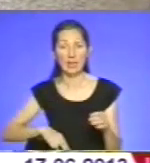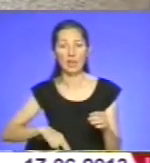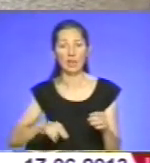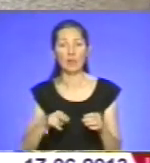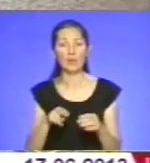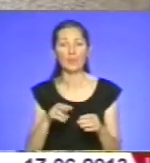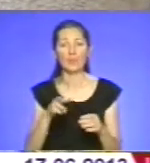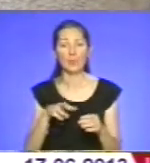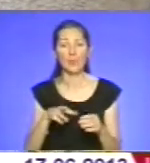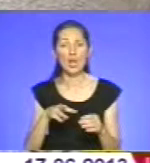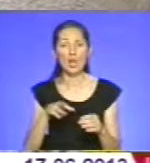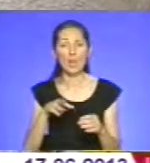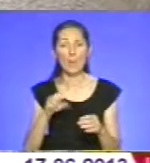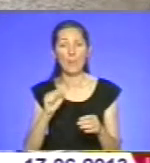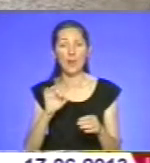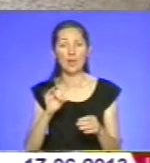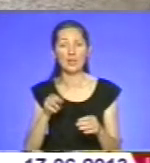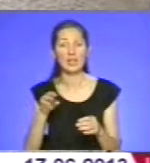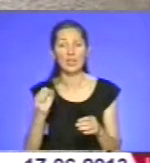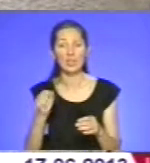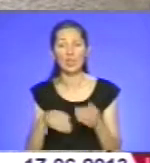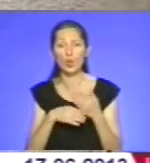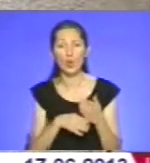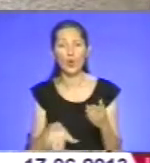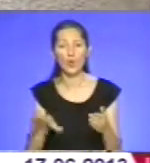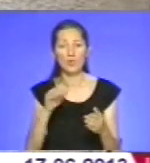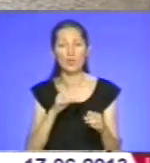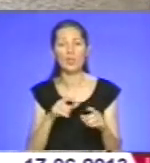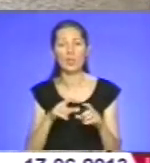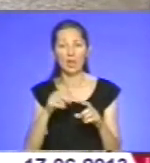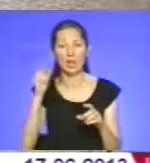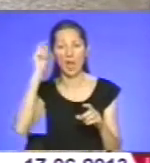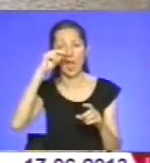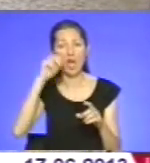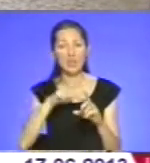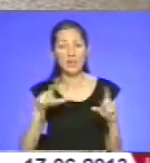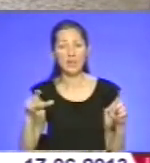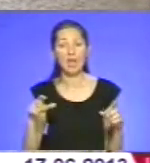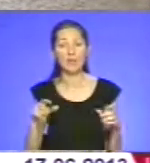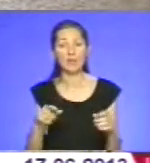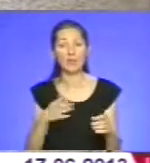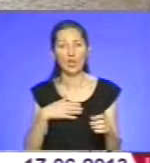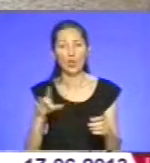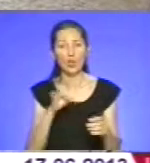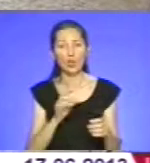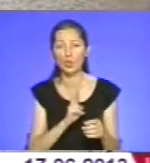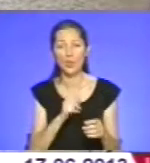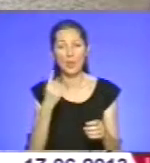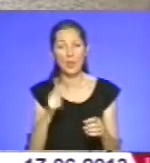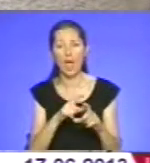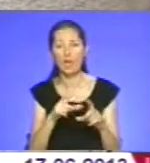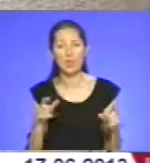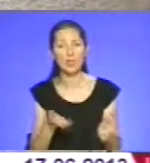Марії Мартинівни, за допомогою всіх загальноосвітніх закладів нашого району, тому що ні одна школа не залишилась в стороні